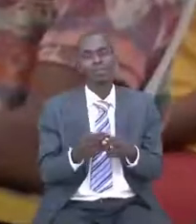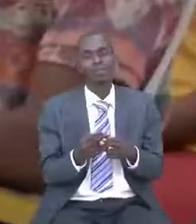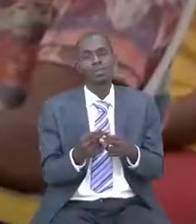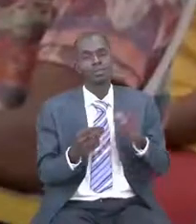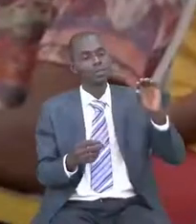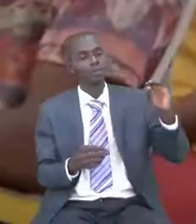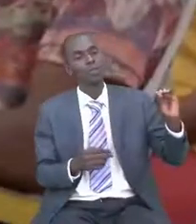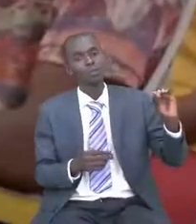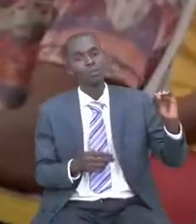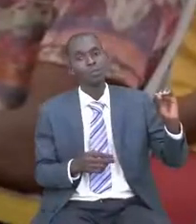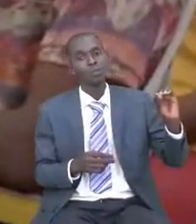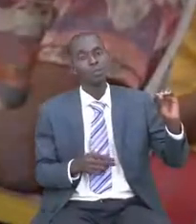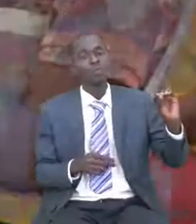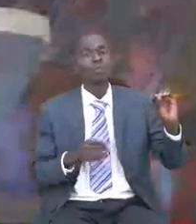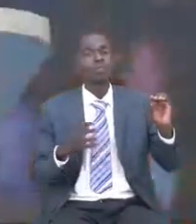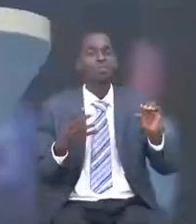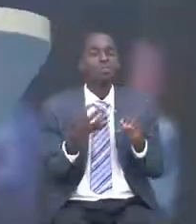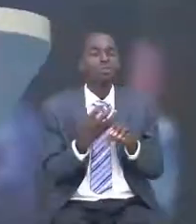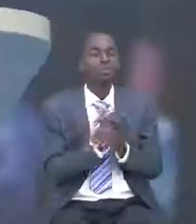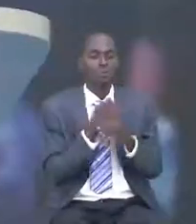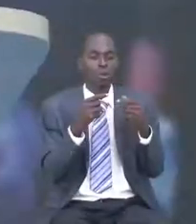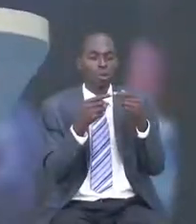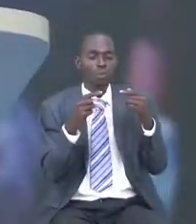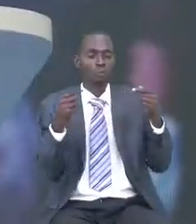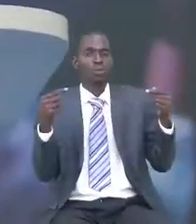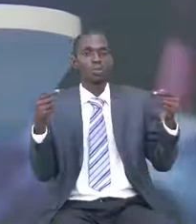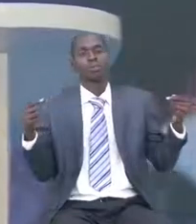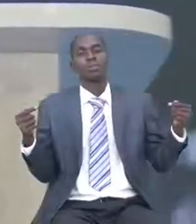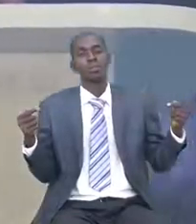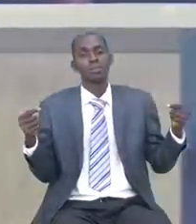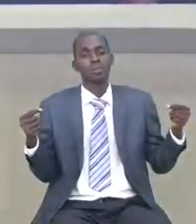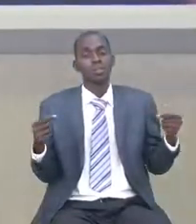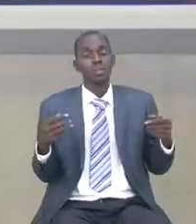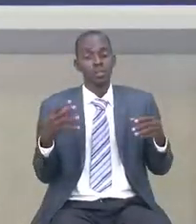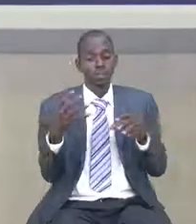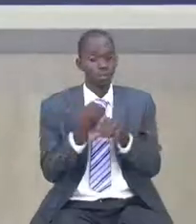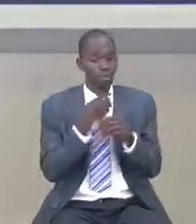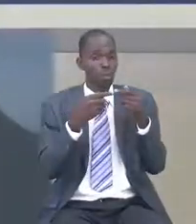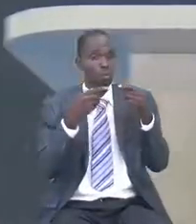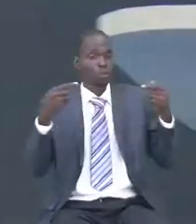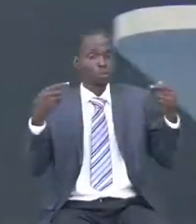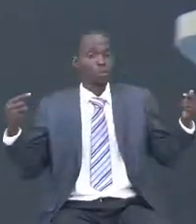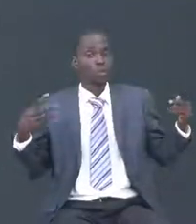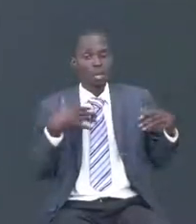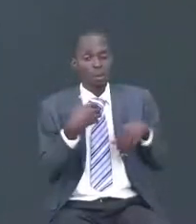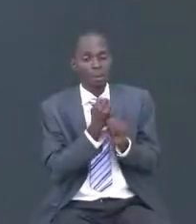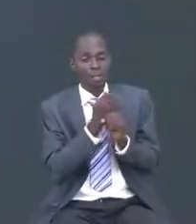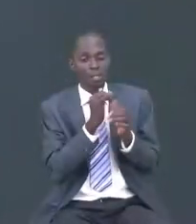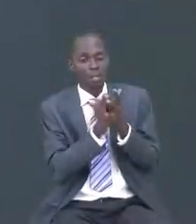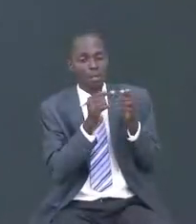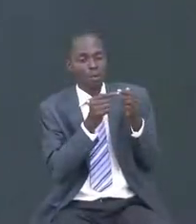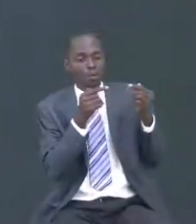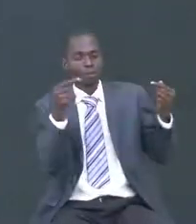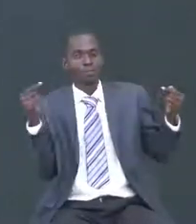Ensuite, il a accepté les oppositions et il a fait de cette opposition